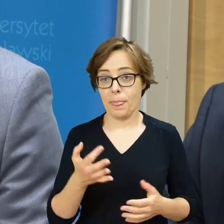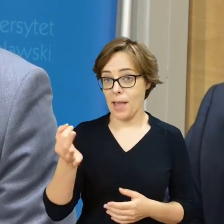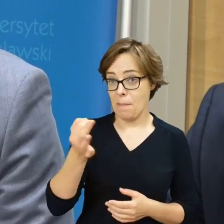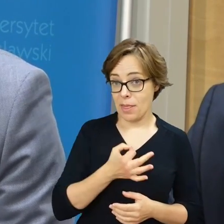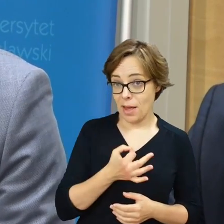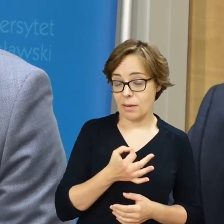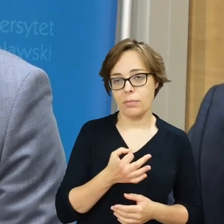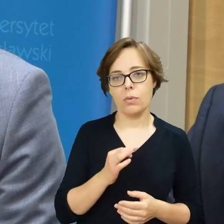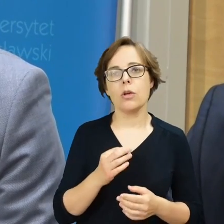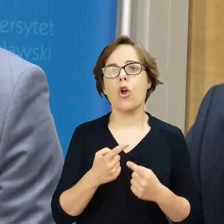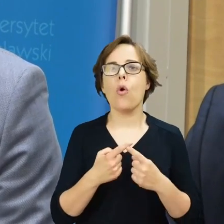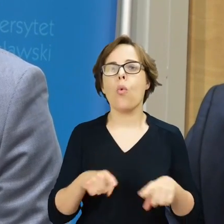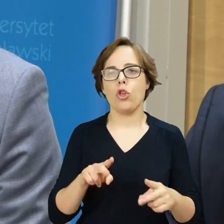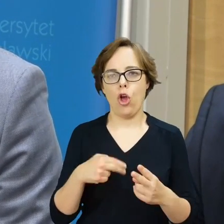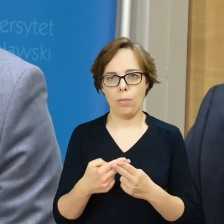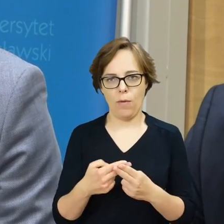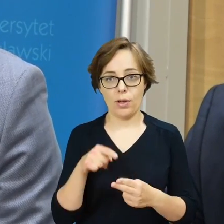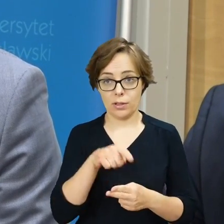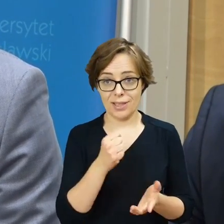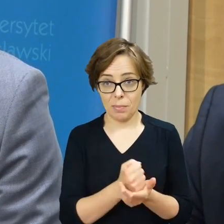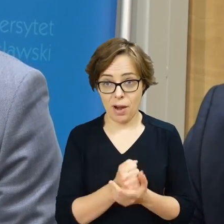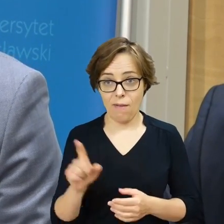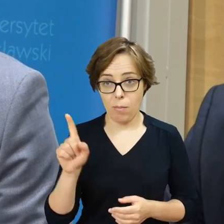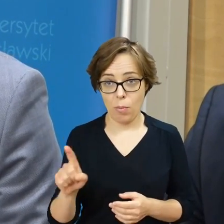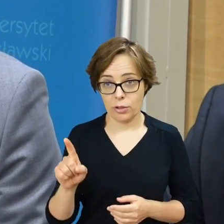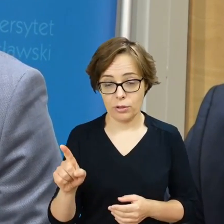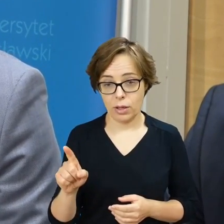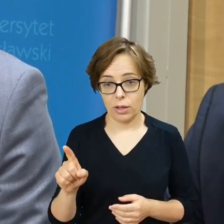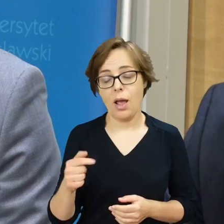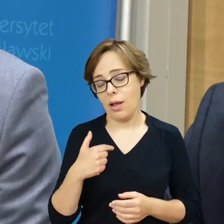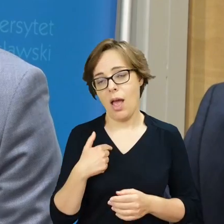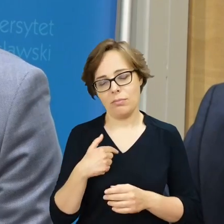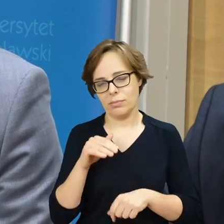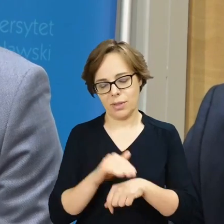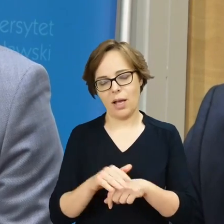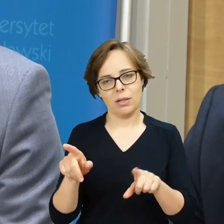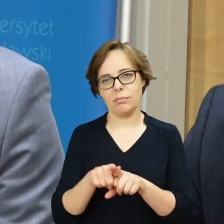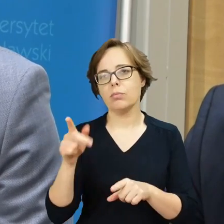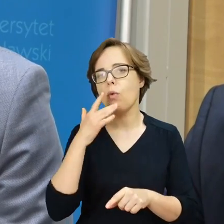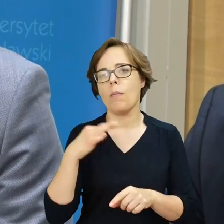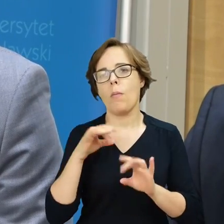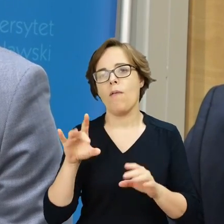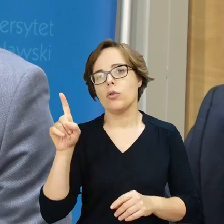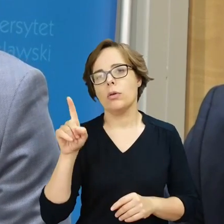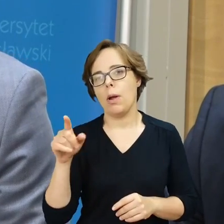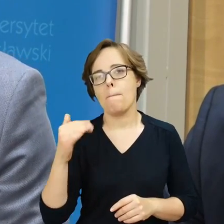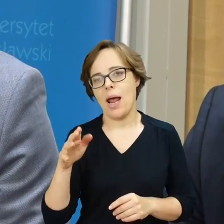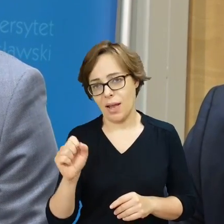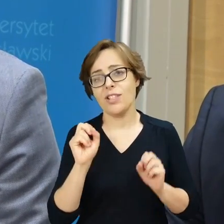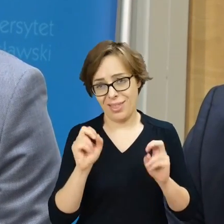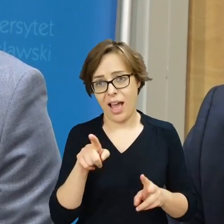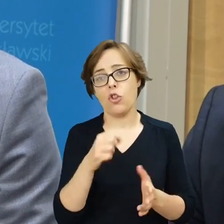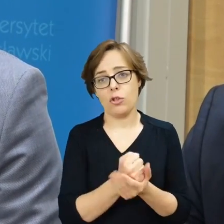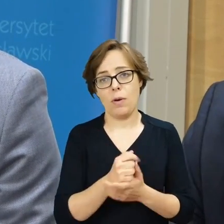to jest sprawa publiczna? Ja się zgadzam tutaj z panem profesorem Markiewiczem, to jest sprawa publiczna. Tylko czy to jest sprawa